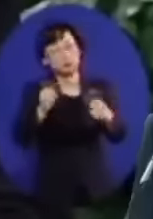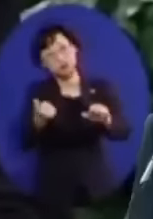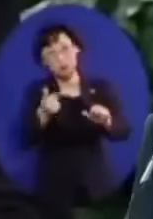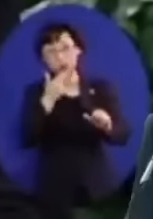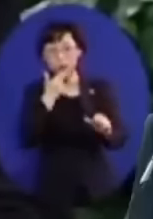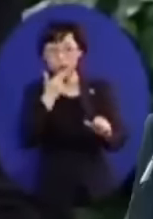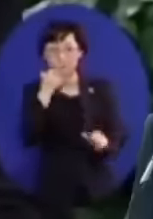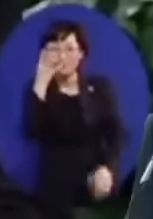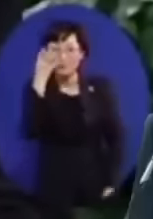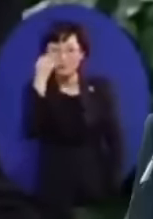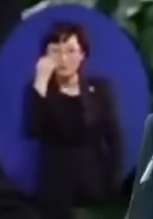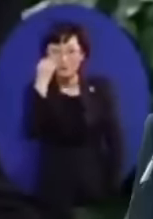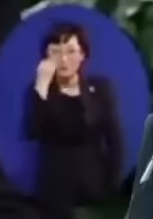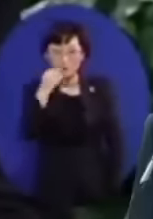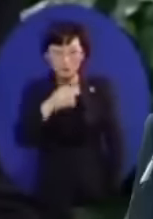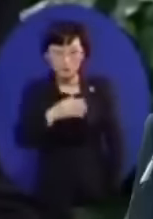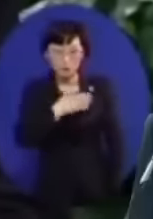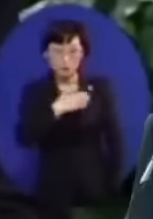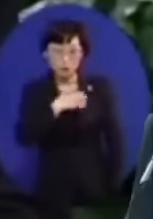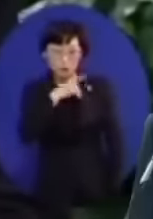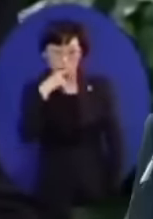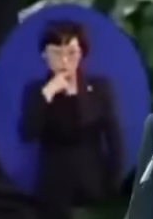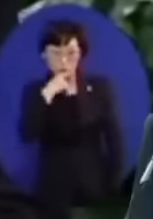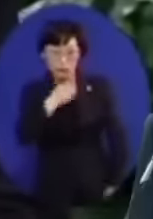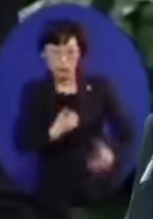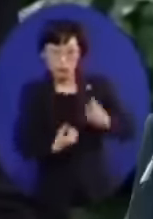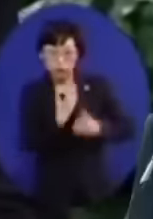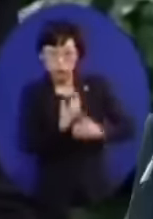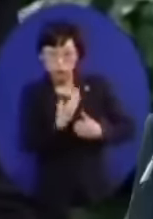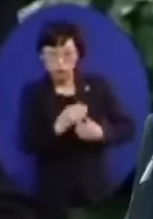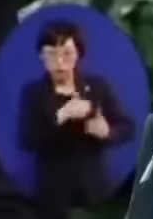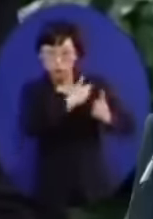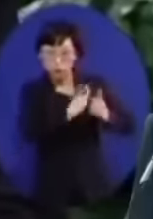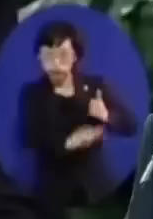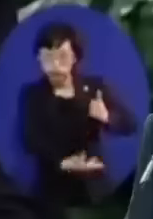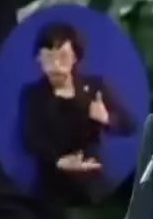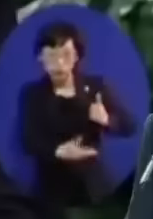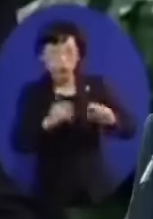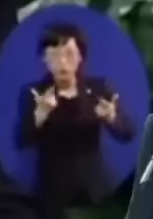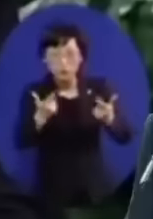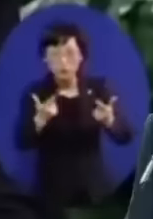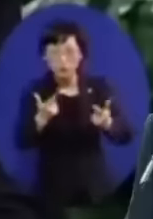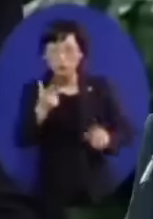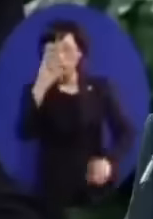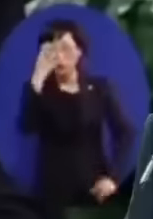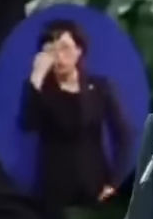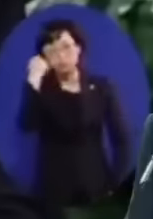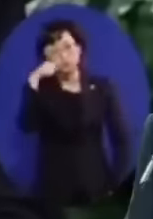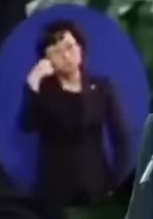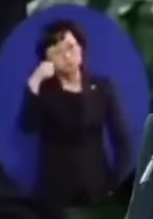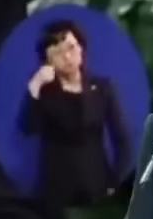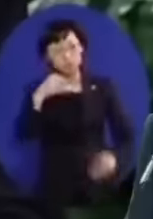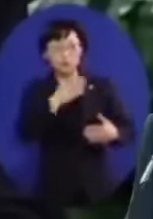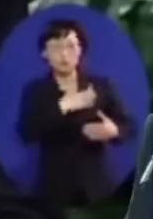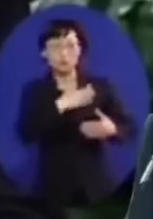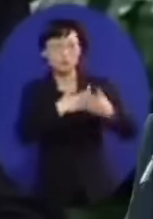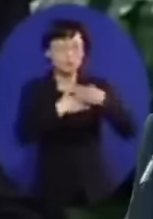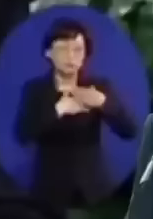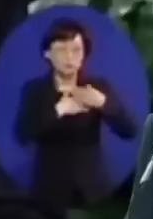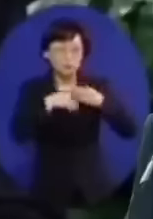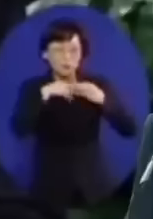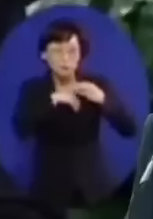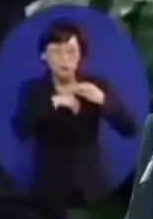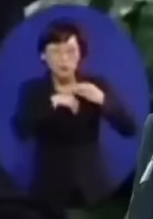가슴에 피가 쏟고 오를 줄 알았는데 피가 쏟고 안 흘러요. 그래서 이상하다고 가슴에 손을 넣어보니까